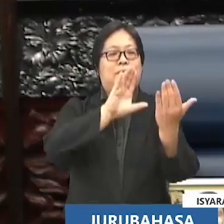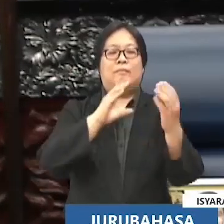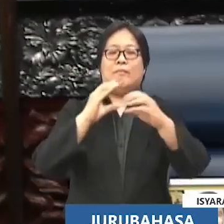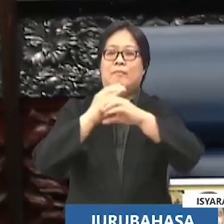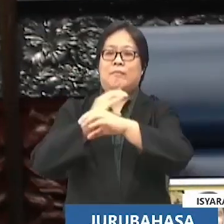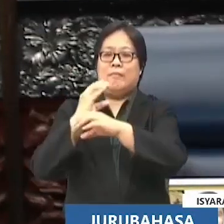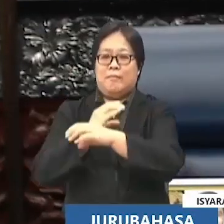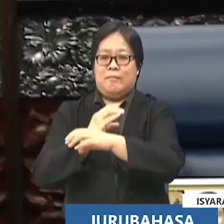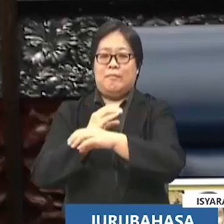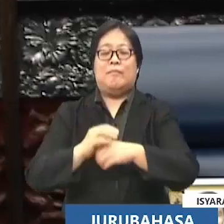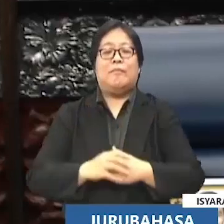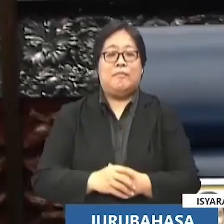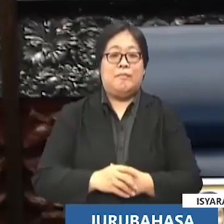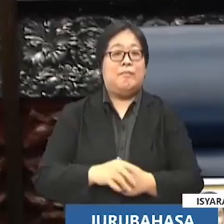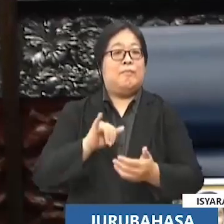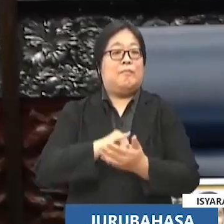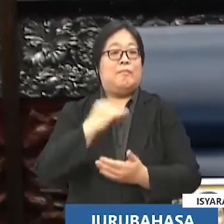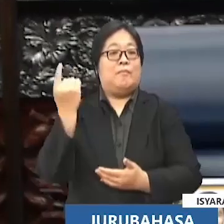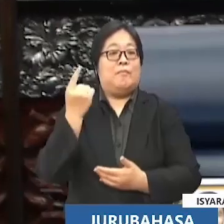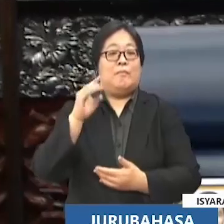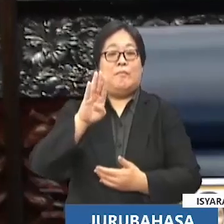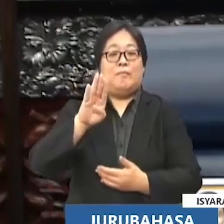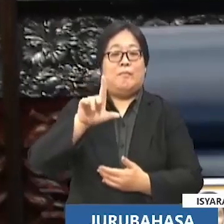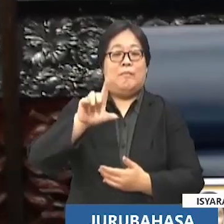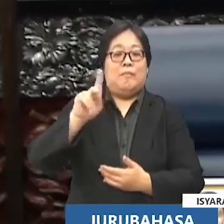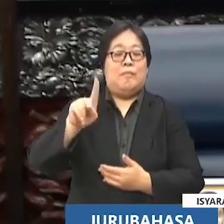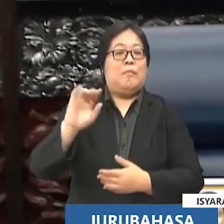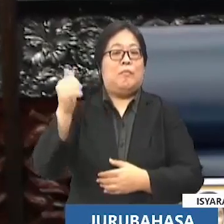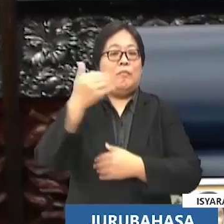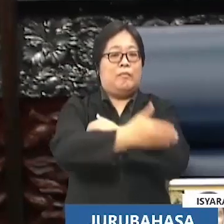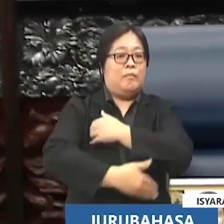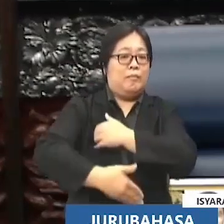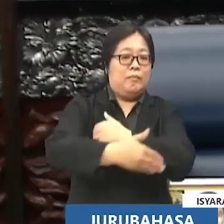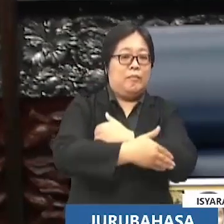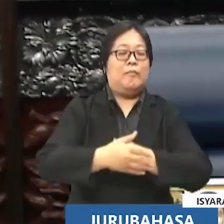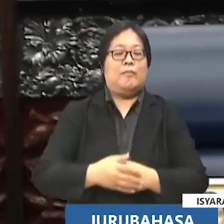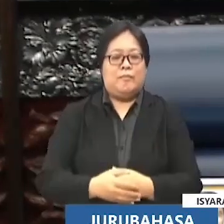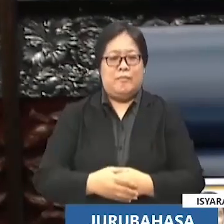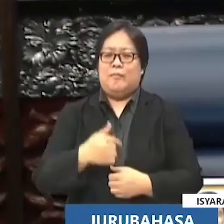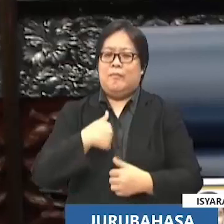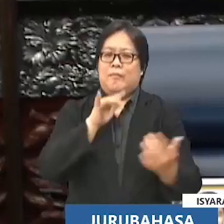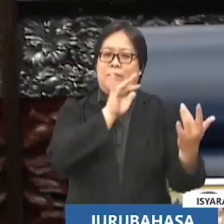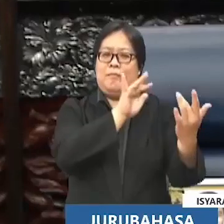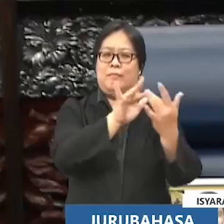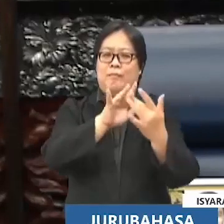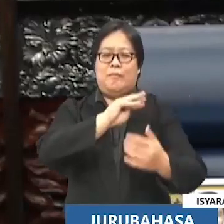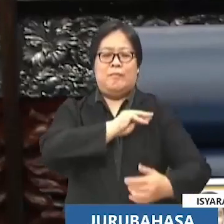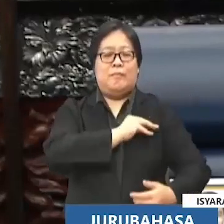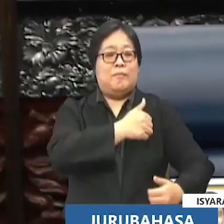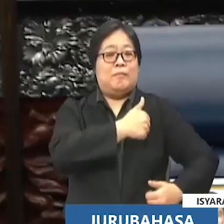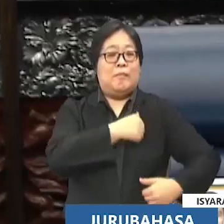ini sebagai satu blok 10 negara. Saya telah berhubung dengan Menteri Pertahanan